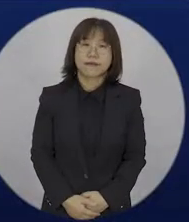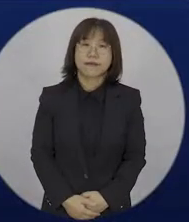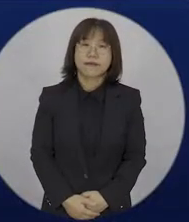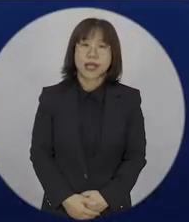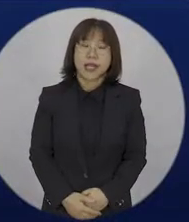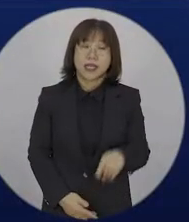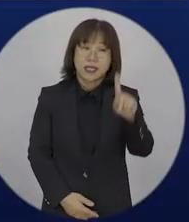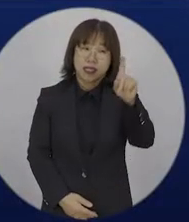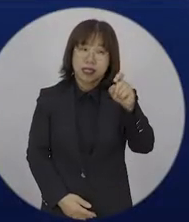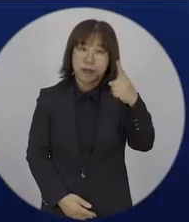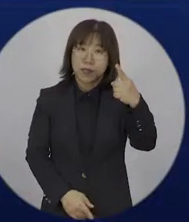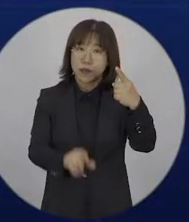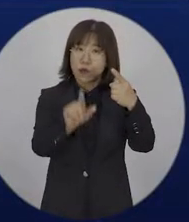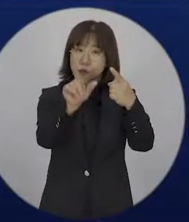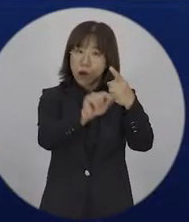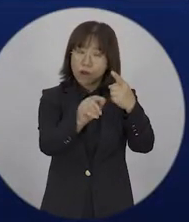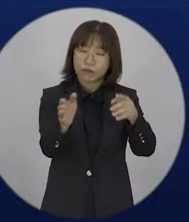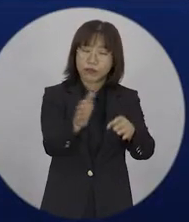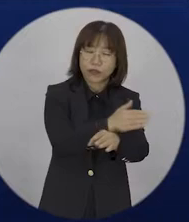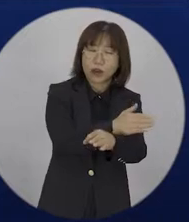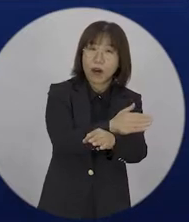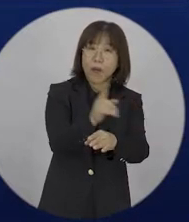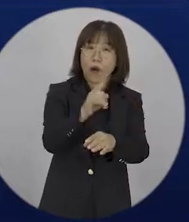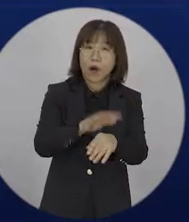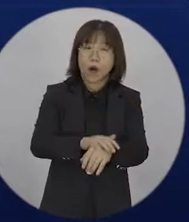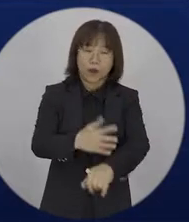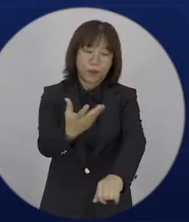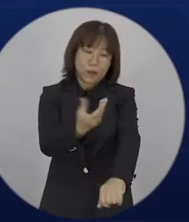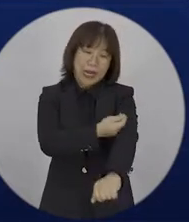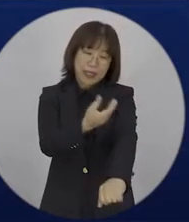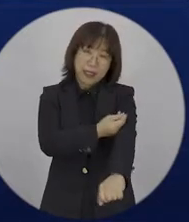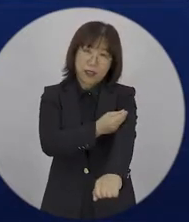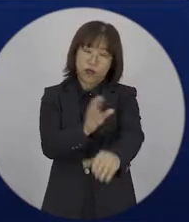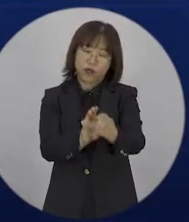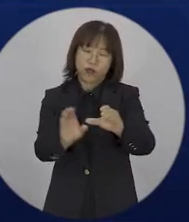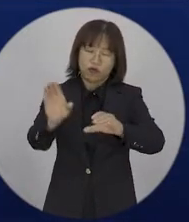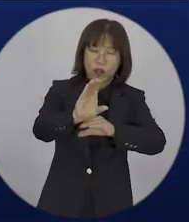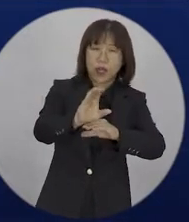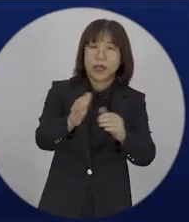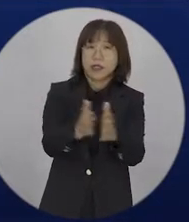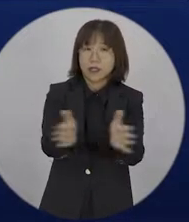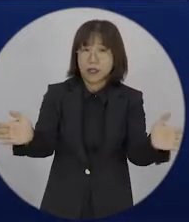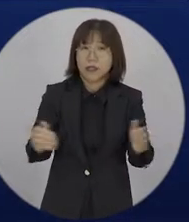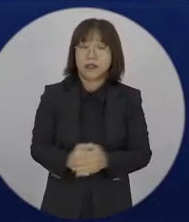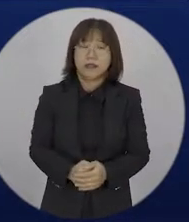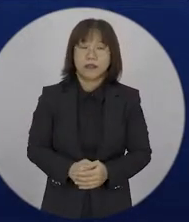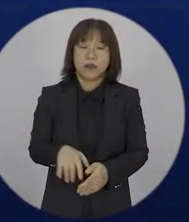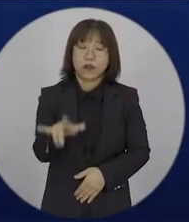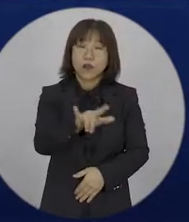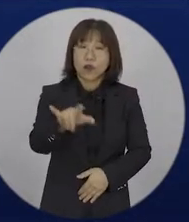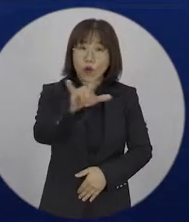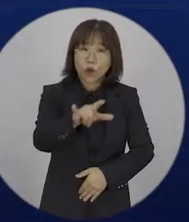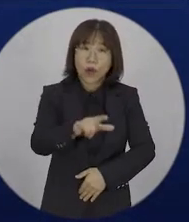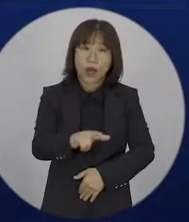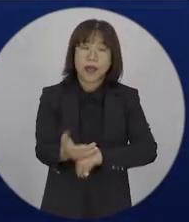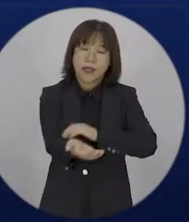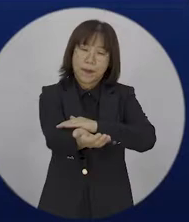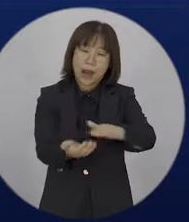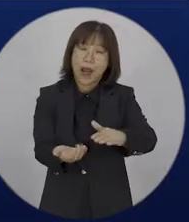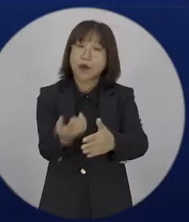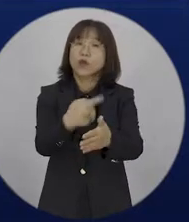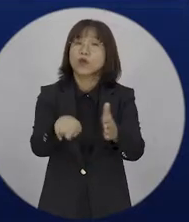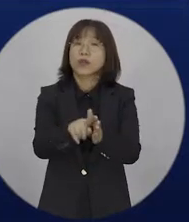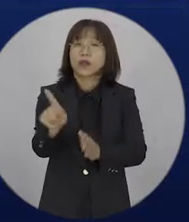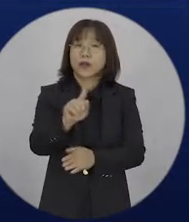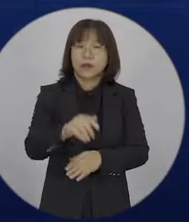11월 들어 본격적인 코론 알고 백신 추가 접종이 시작됐습니다 코론 알고 예방접종 대응 추진단 에